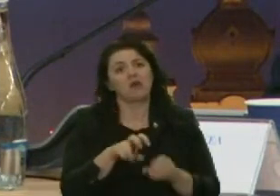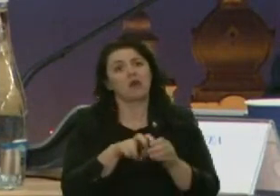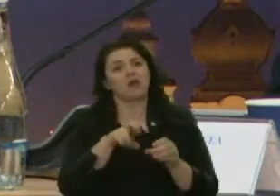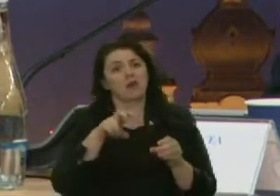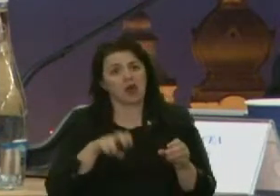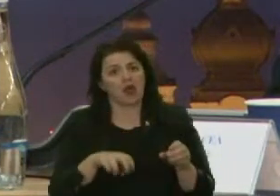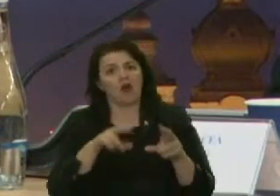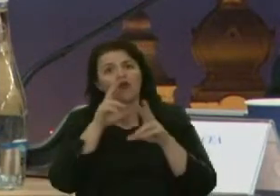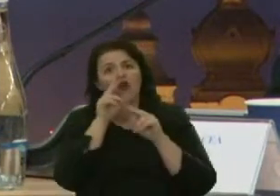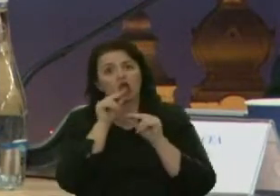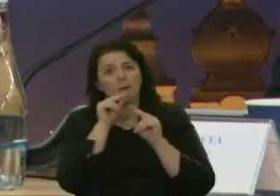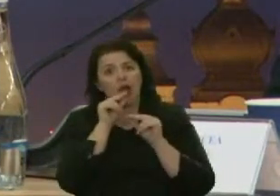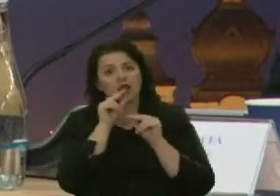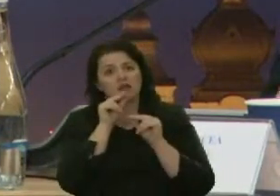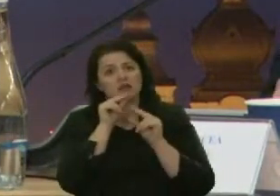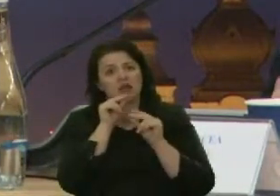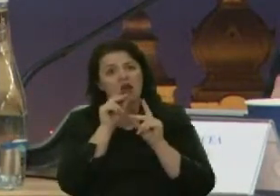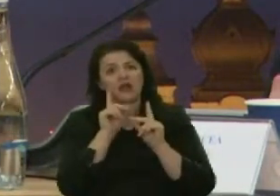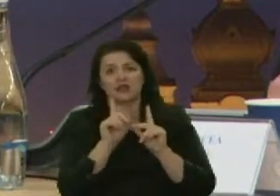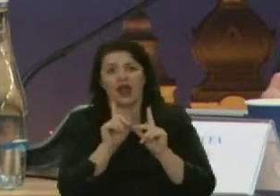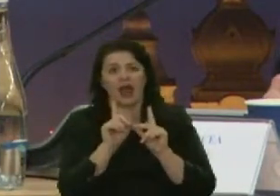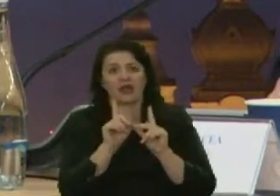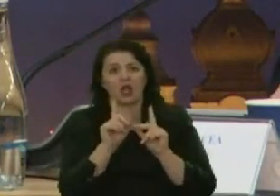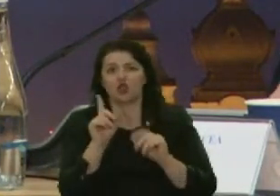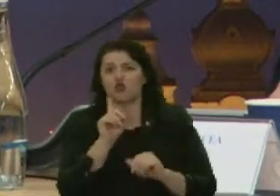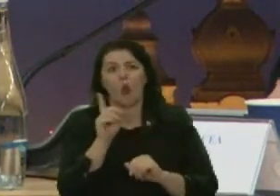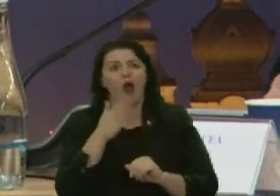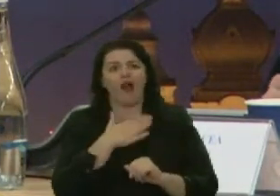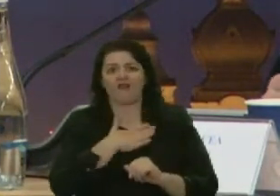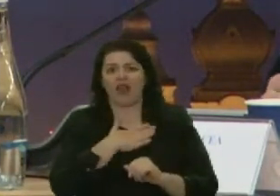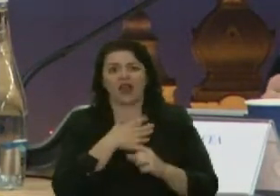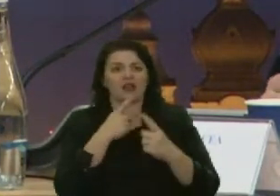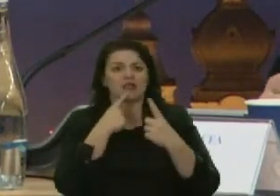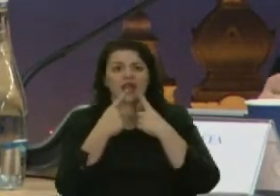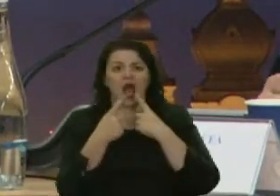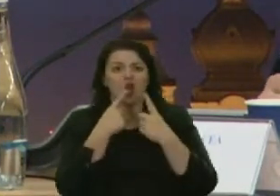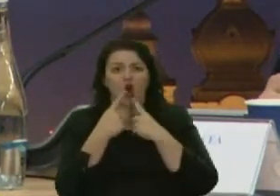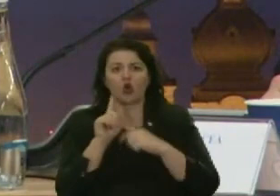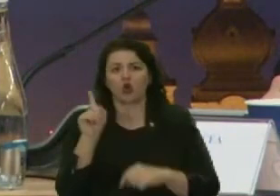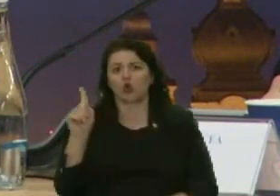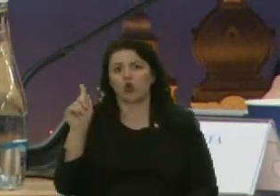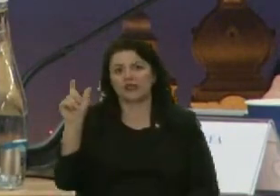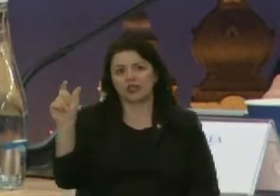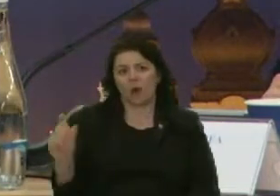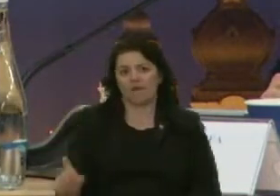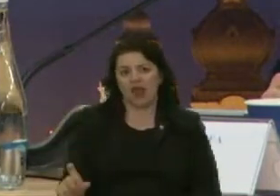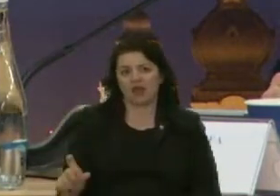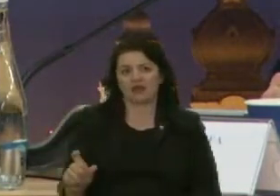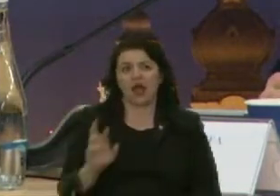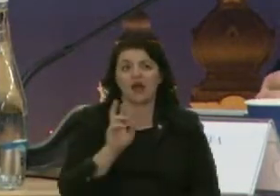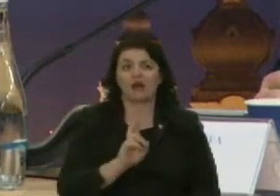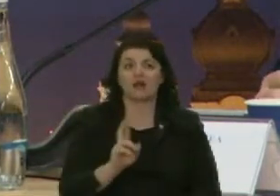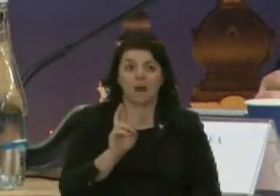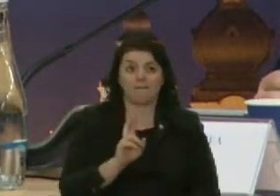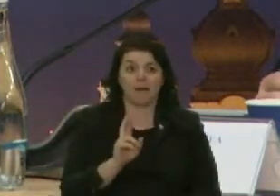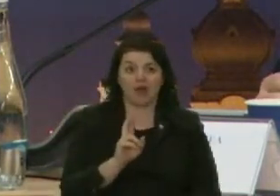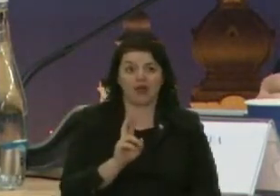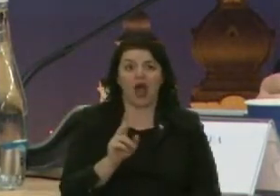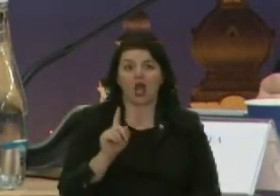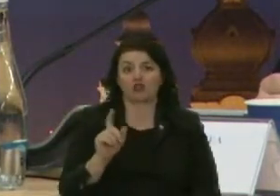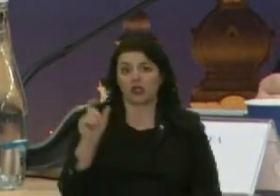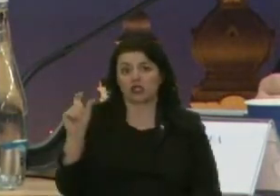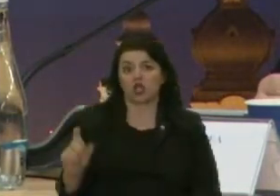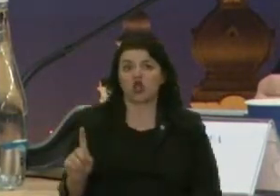lăsa să vorbească dar de a nu avea un dialog Civic cu domnia sa repet acest